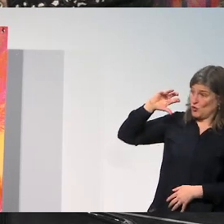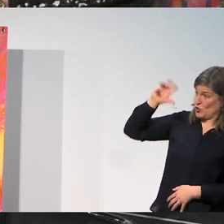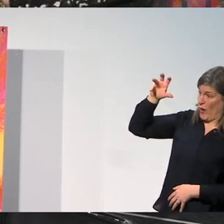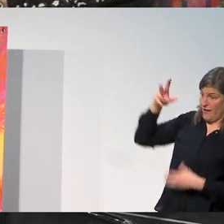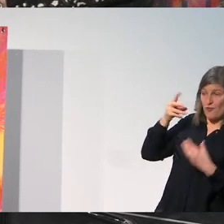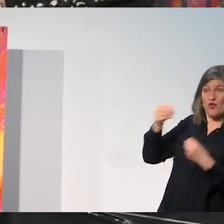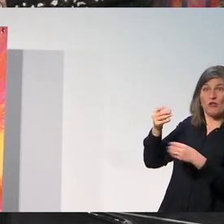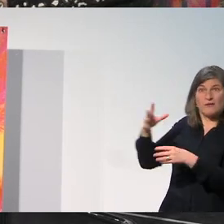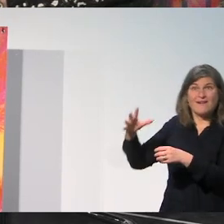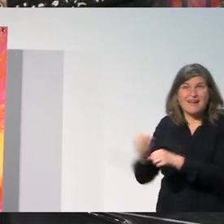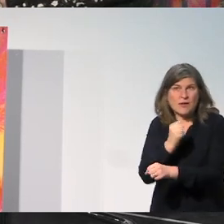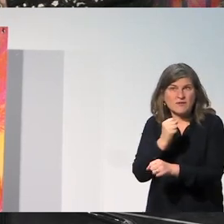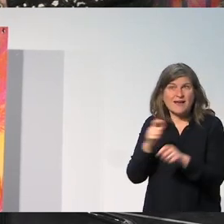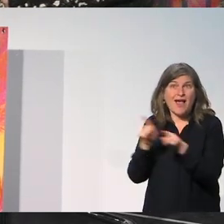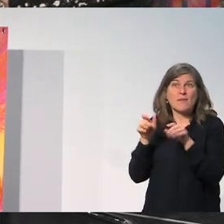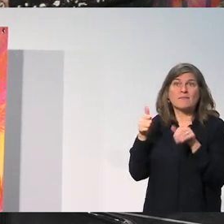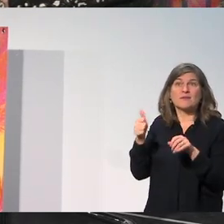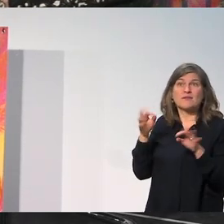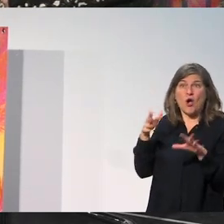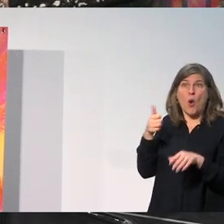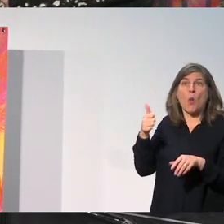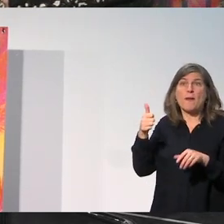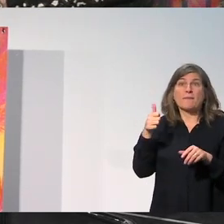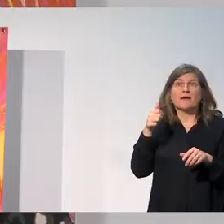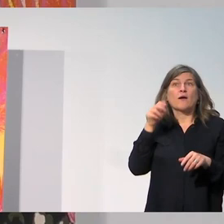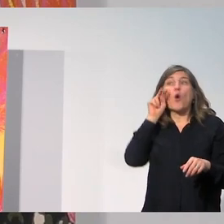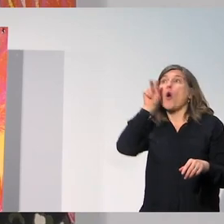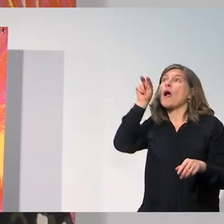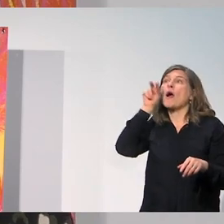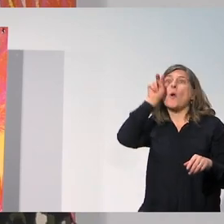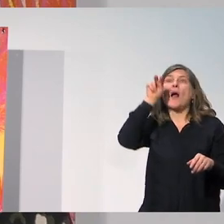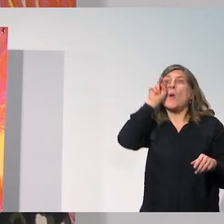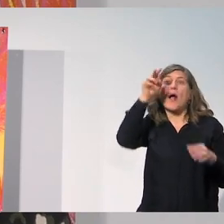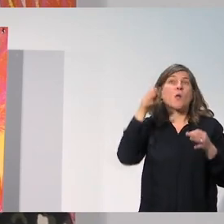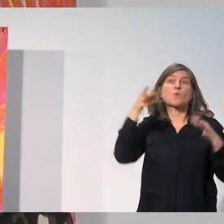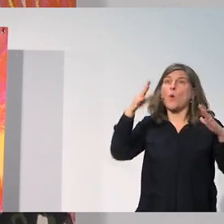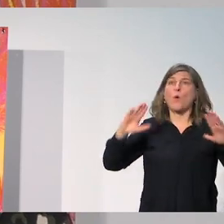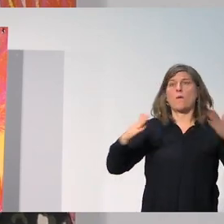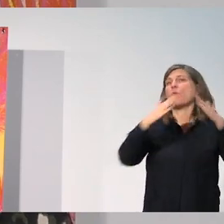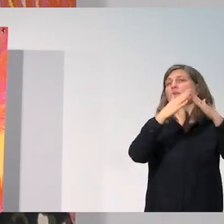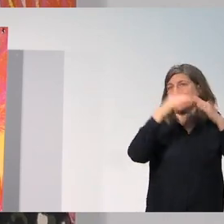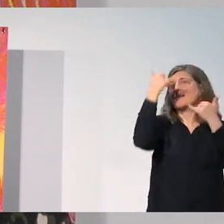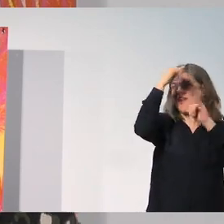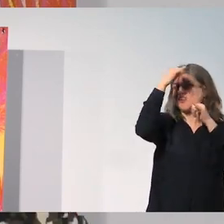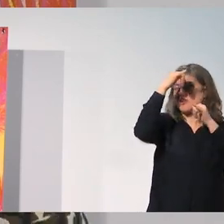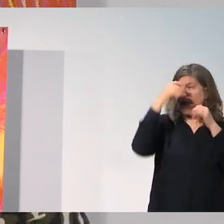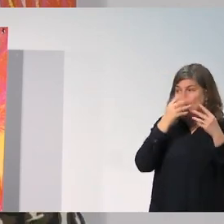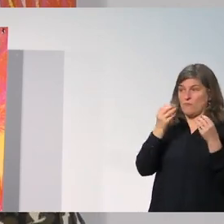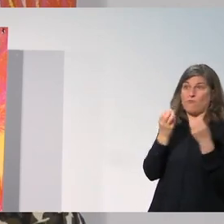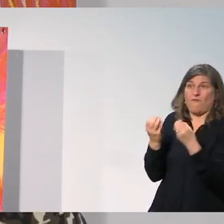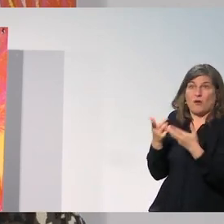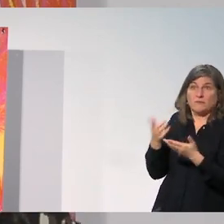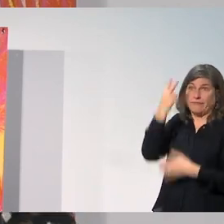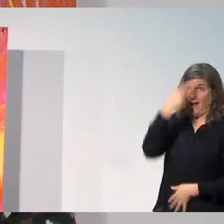succès et en même temps, il va devenir aveugle parce qu'il s'est trop exposé sur le Djebel Chelia en Algérie.